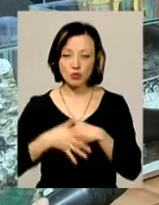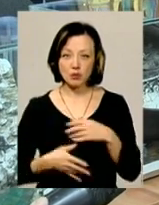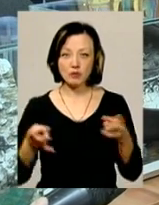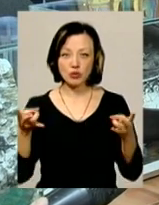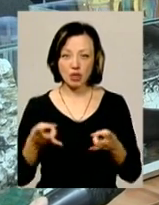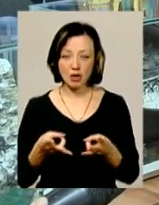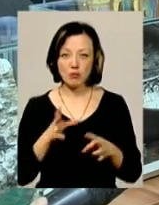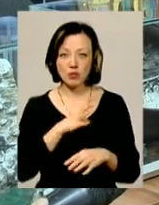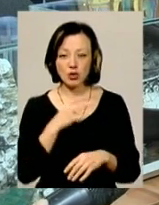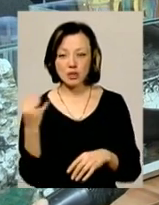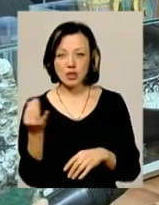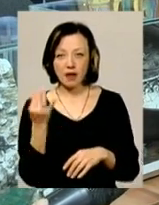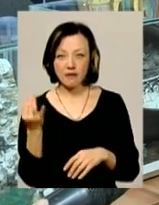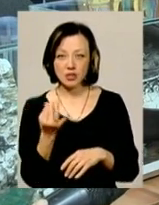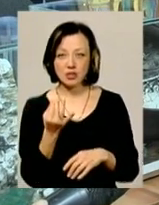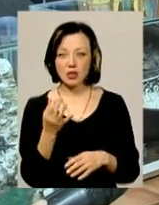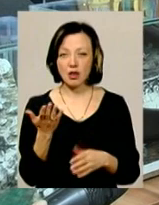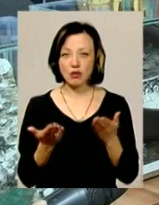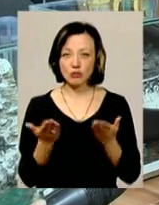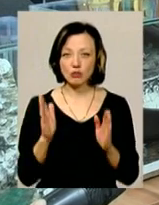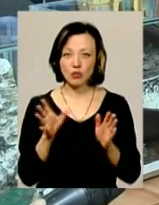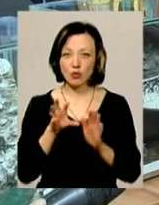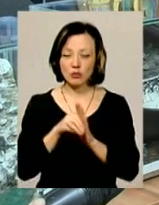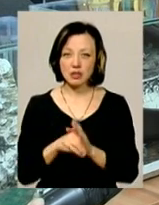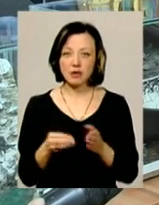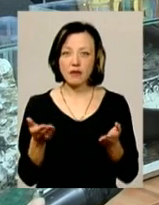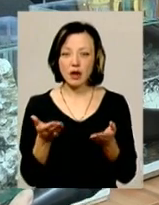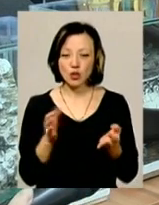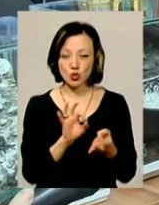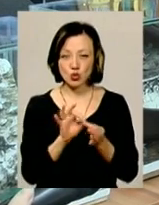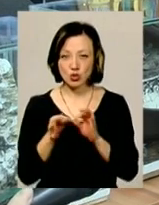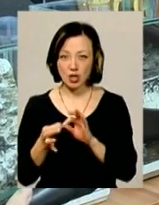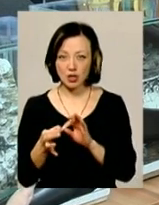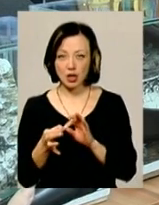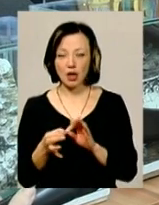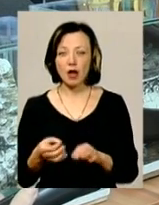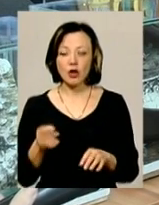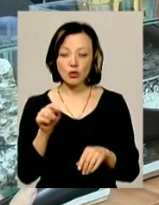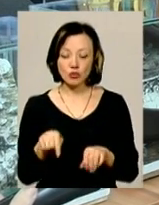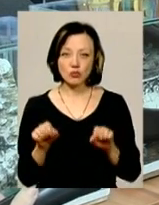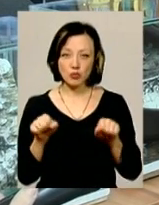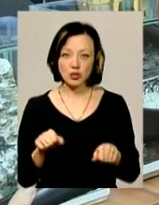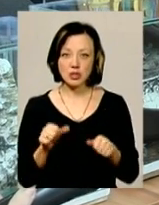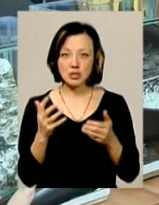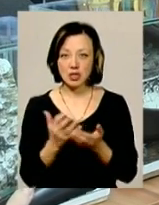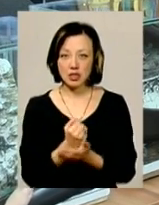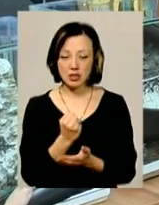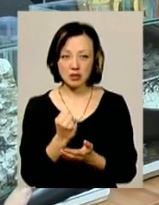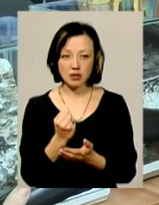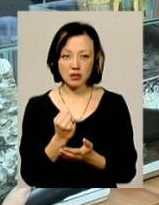треба було б цікавіше, якщо вони будуть вмішані десь в якийсь сюжет. Зокрема, тут можна знайти і діарами,